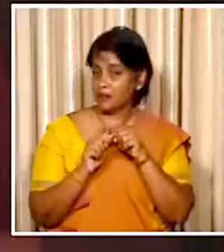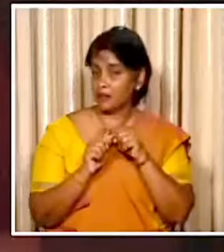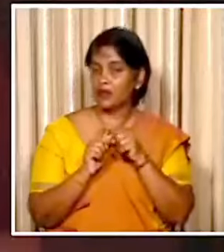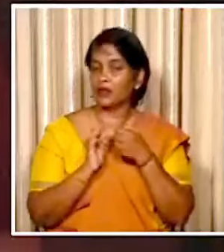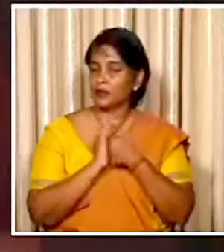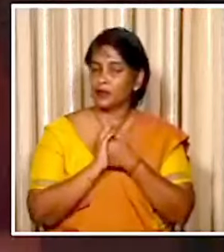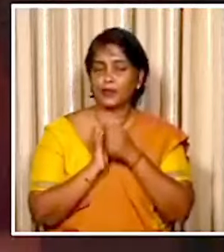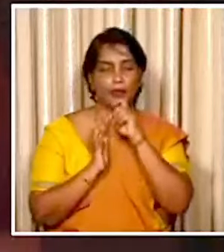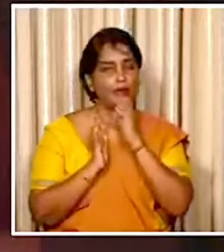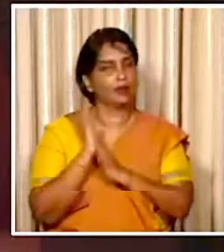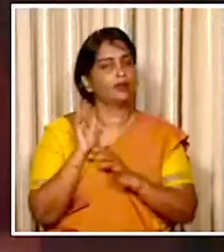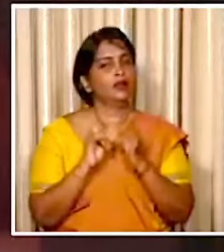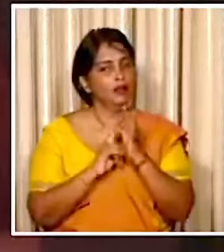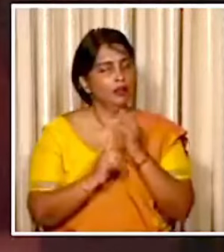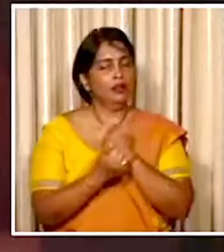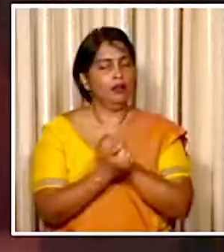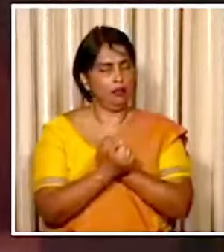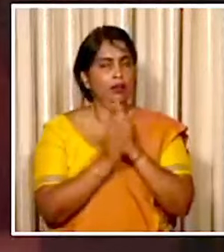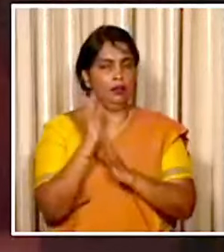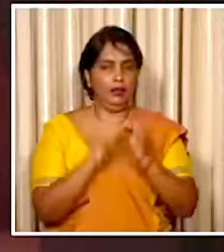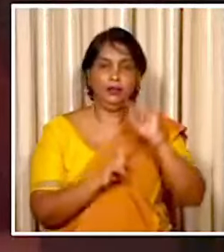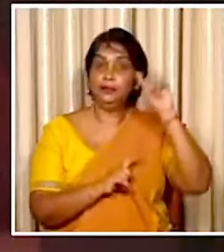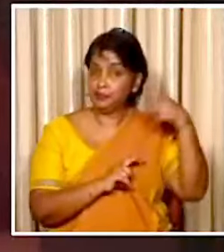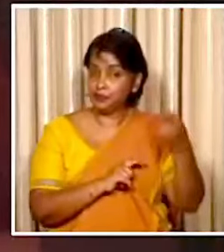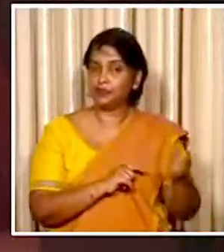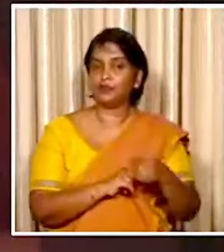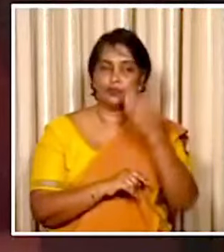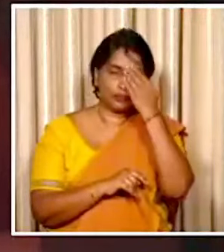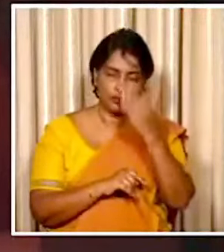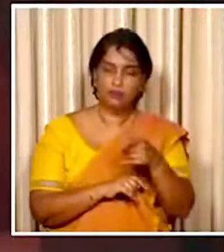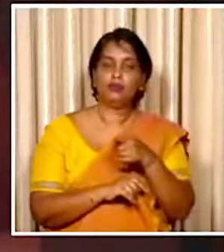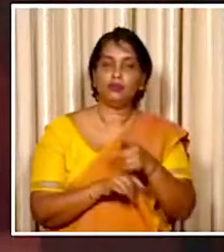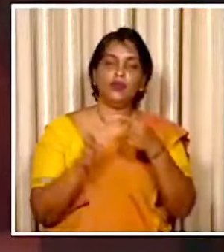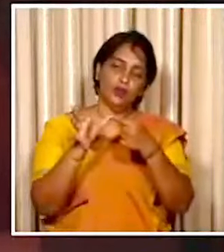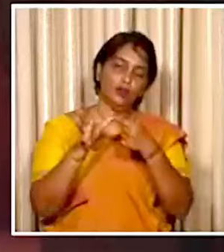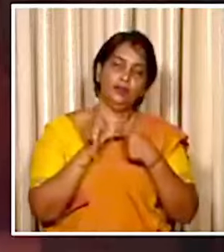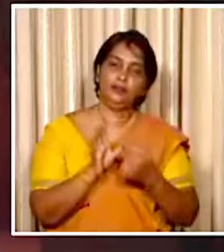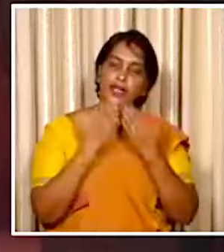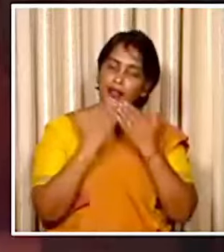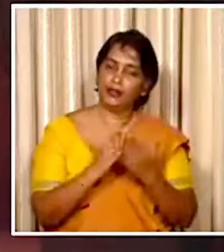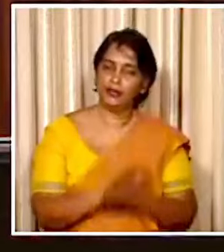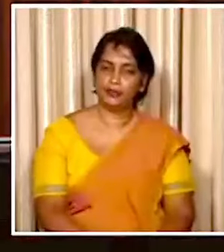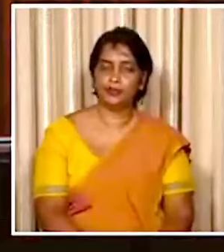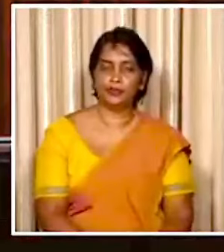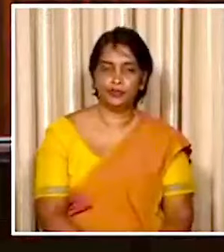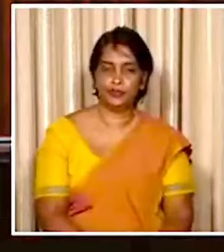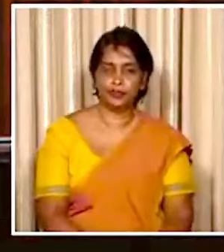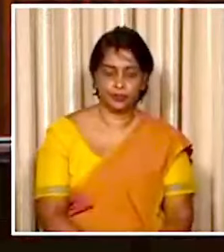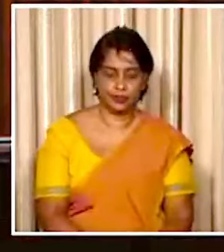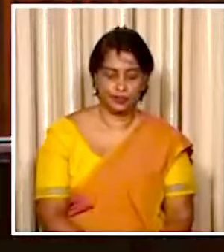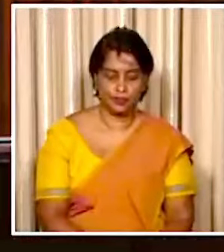ගරු අධිකරණ ඇමතිතුමාත් පොලිසිය ඇමතිතුමාත් හෙට දවසේ කරුණා කරලා අපිට උත්තර ලබා දෙන්න බොහොම ස්තුතියි හරි